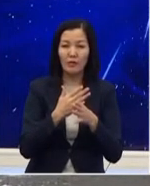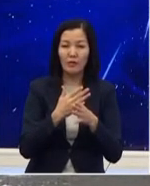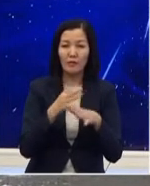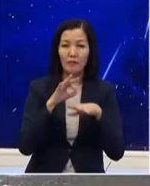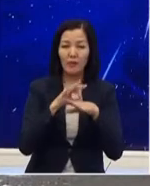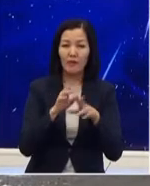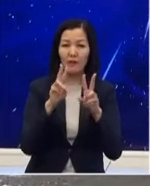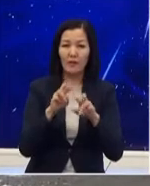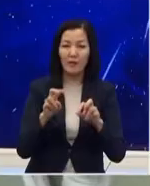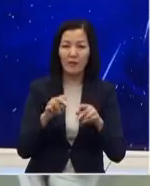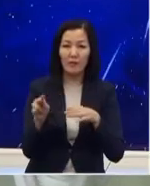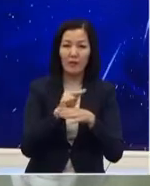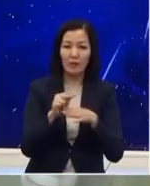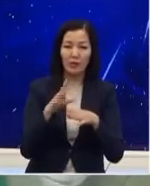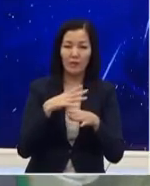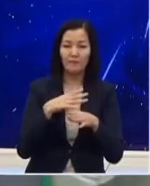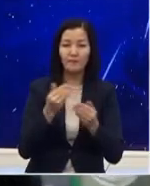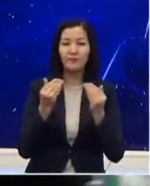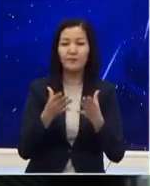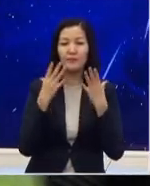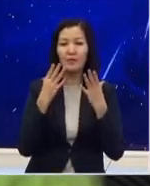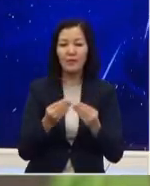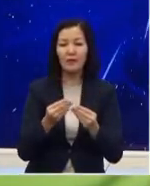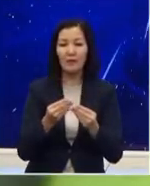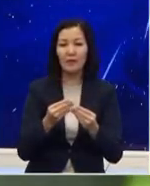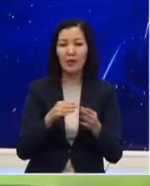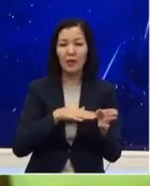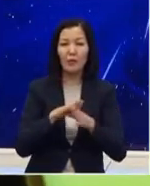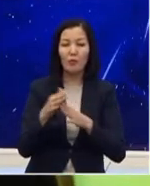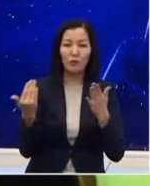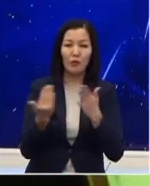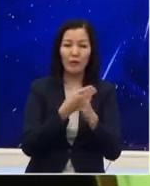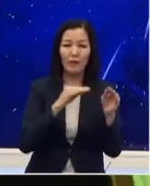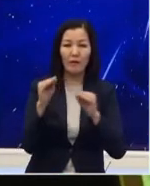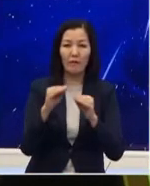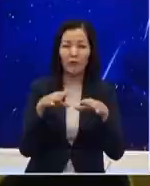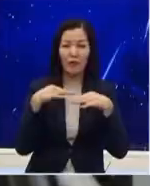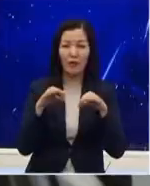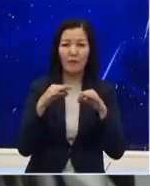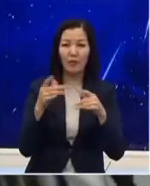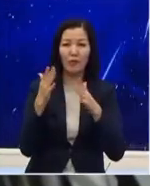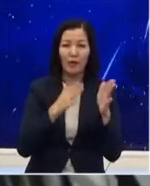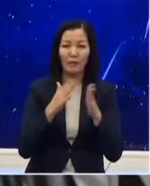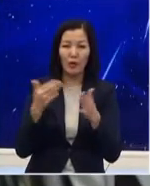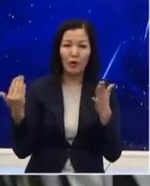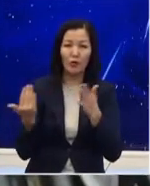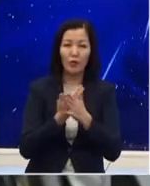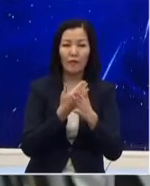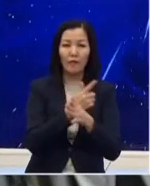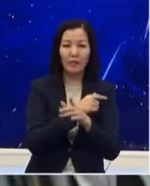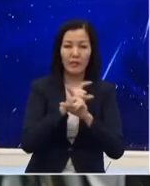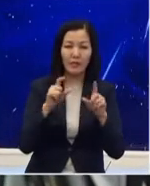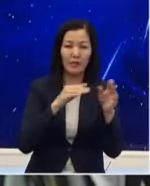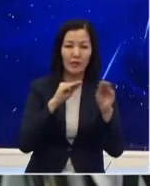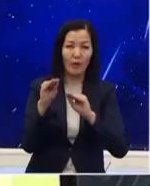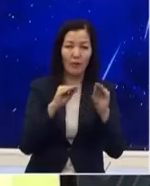проведена корректировка лечения. На сегодняшний день автопарк санавиации полностью обновлен. Все автомобили укомплектованы современным медицинским оборудованием.